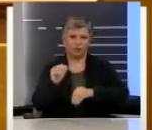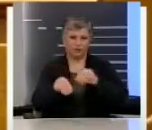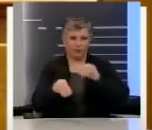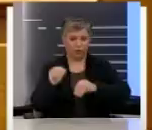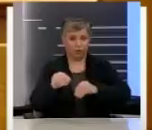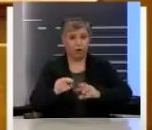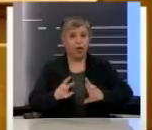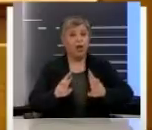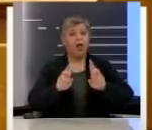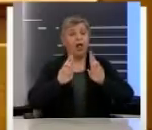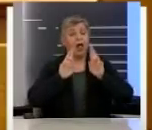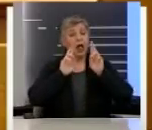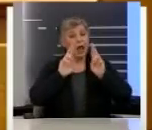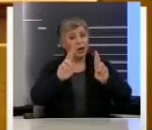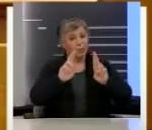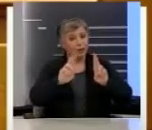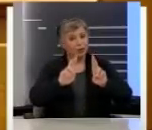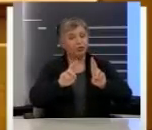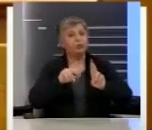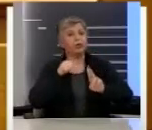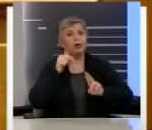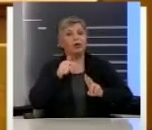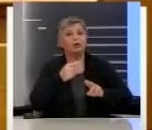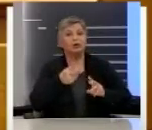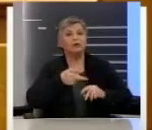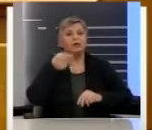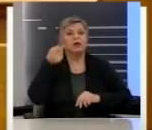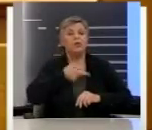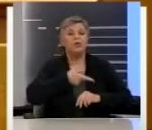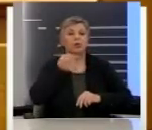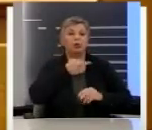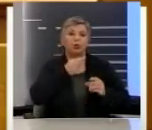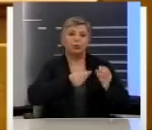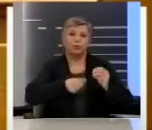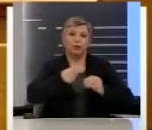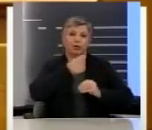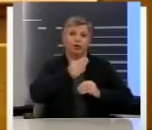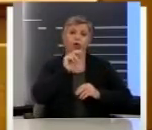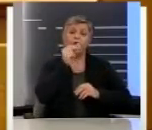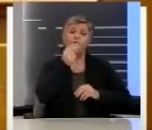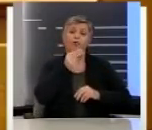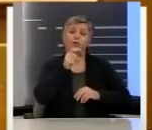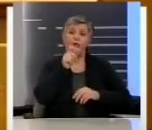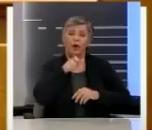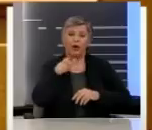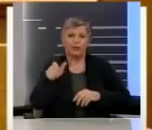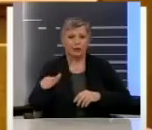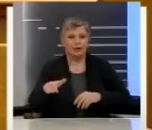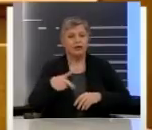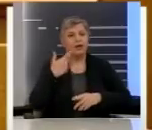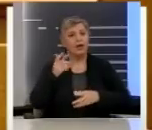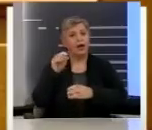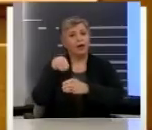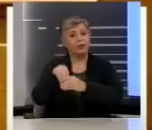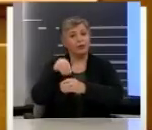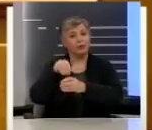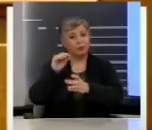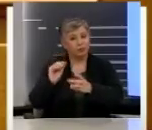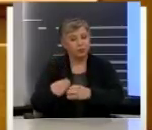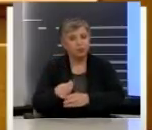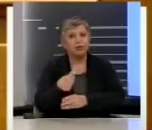την ευρύτατη δυνατή συνένεση το ελληνικό κοινοβούλιο θα αποκαταστήσει μια στρέβλωση